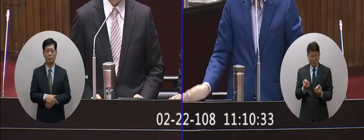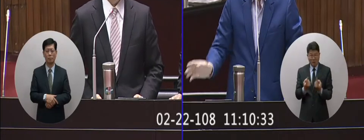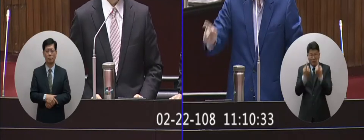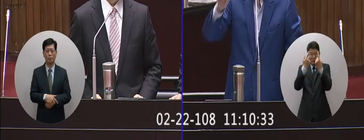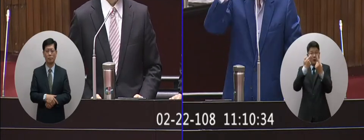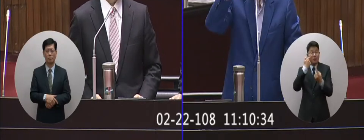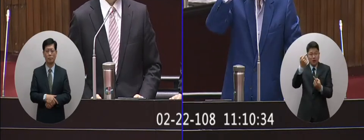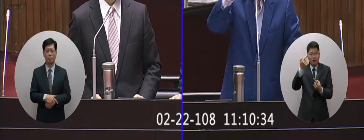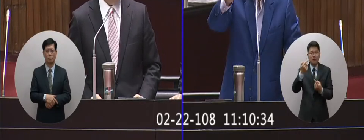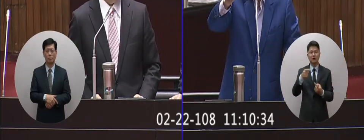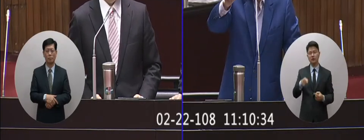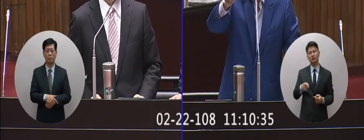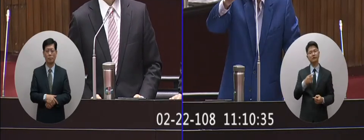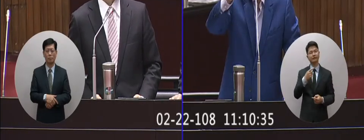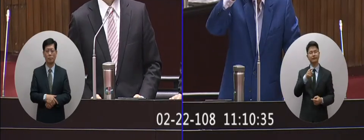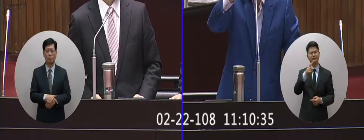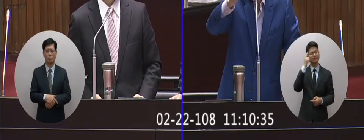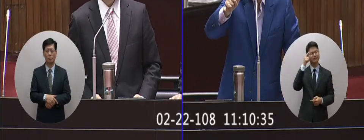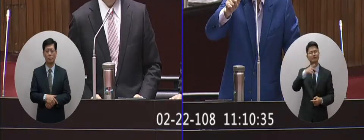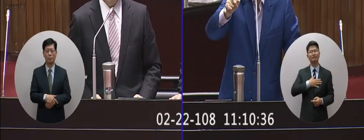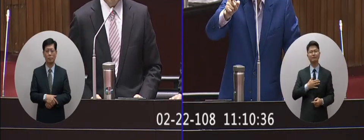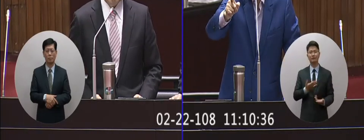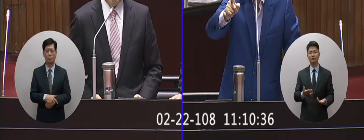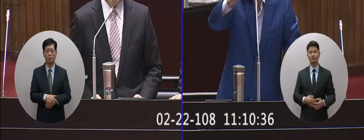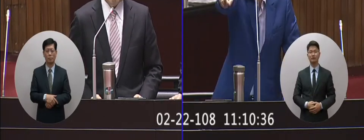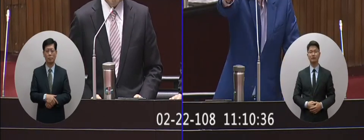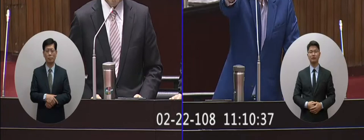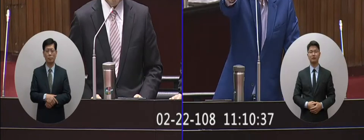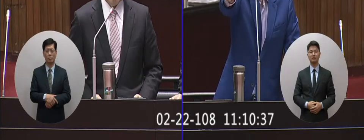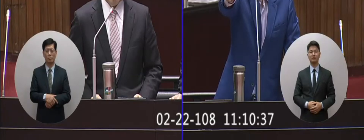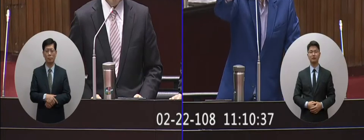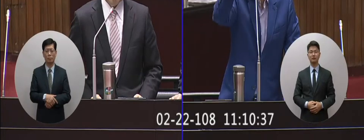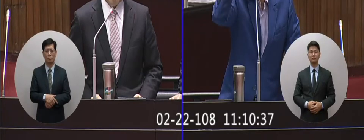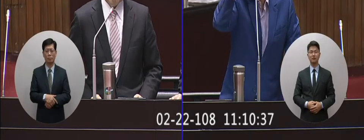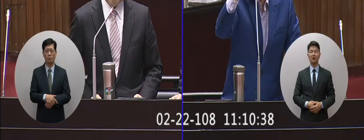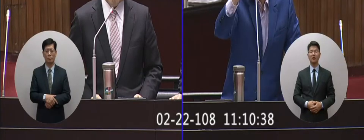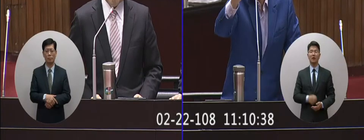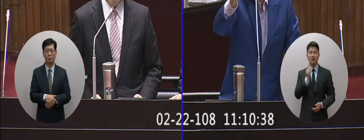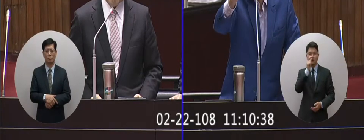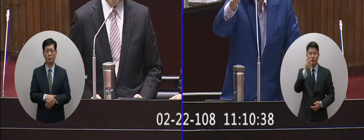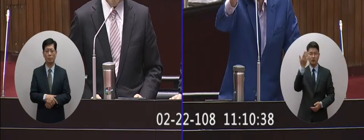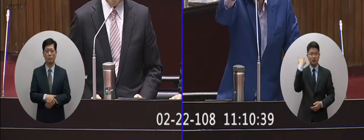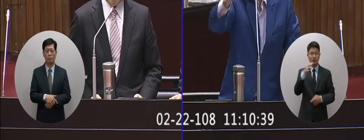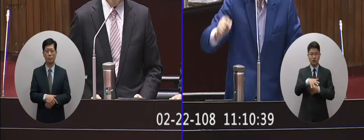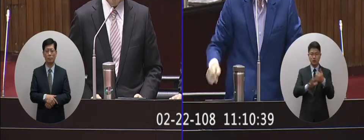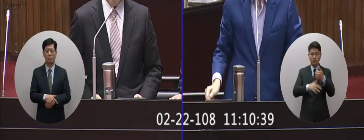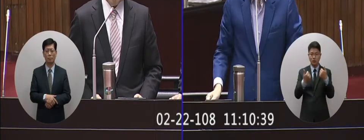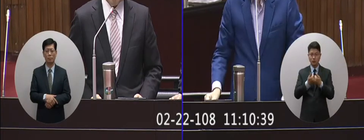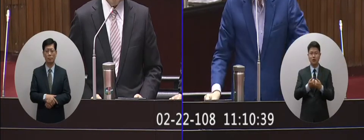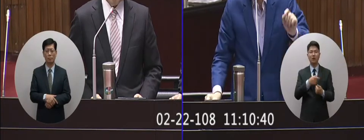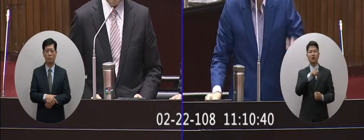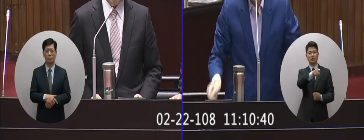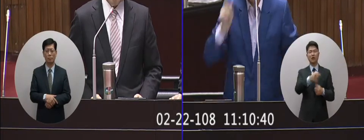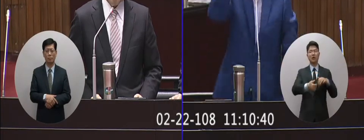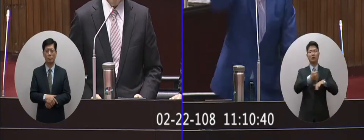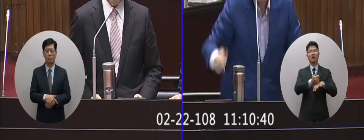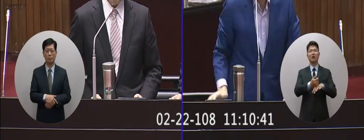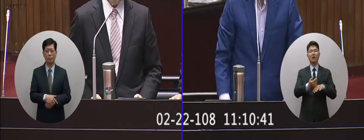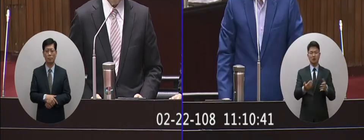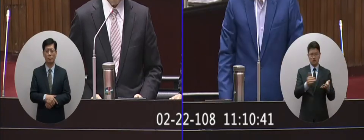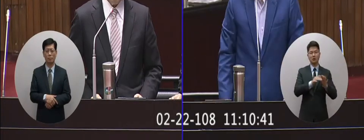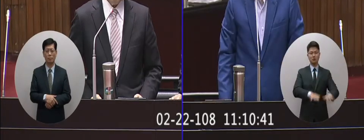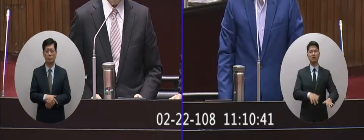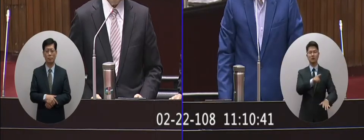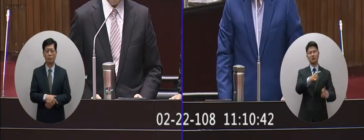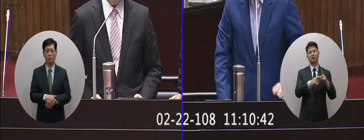吗？我搬年轻的农委会是他们，是这帮子人，现在还是